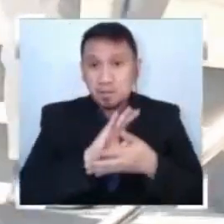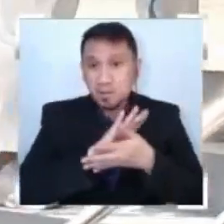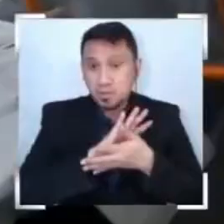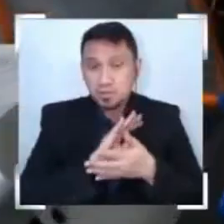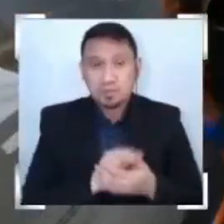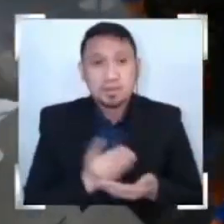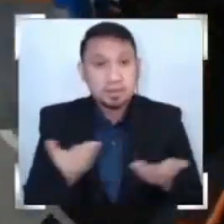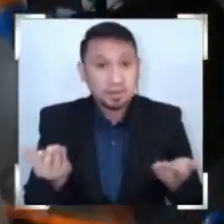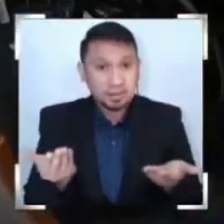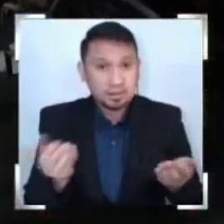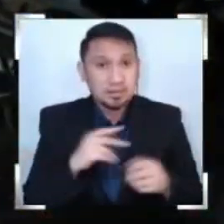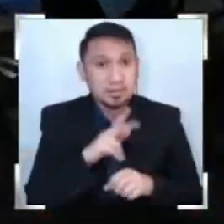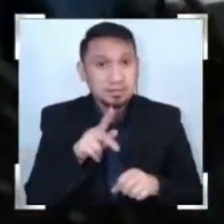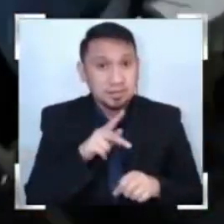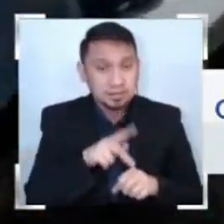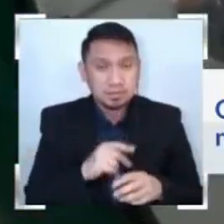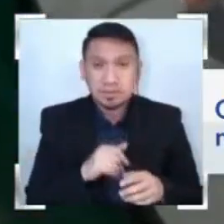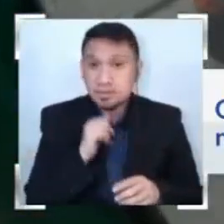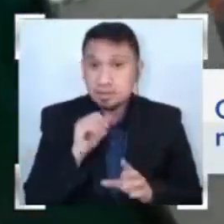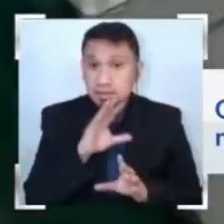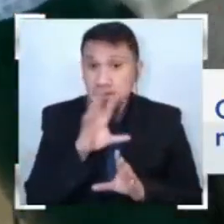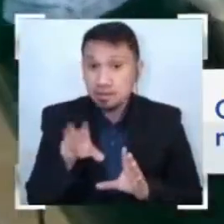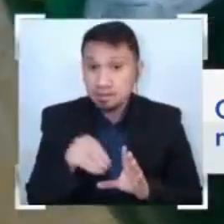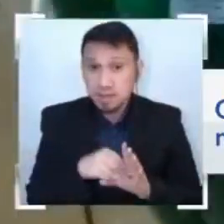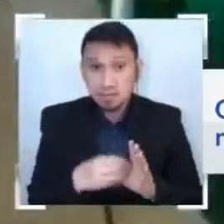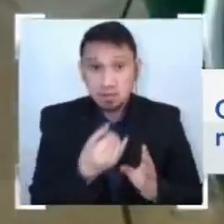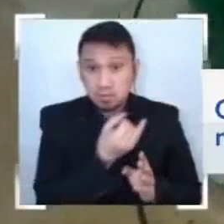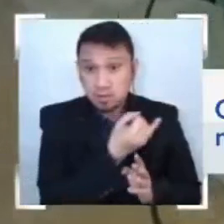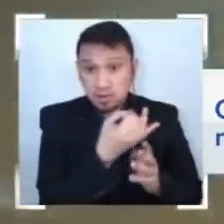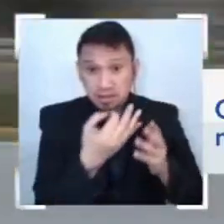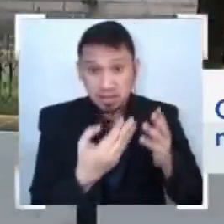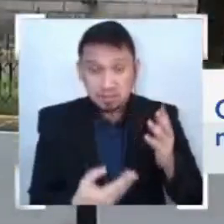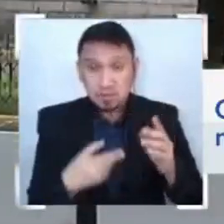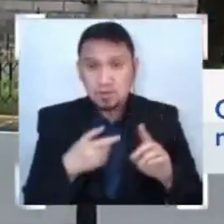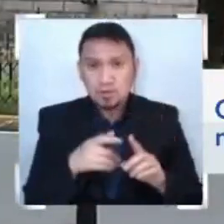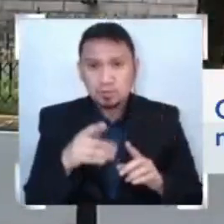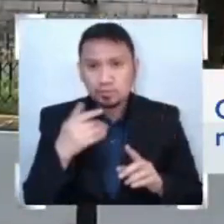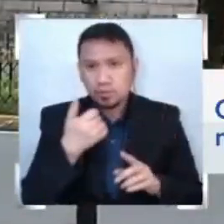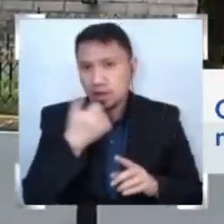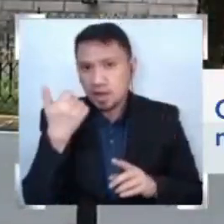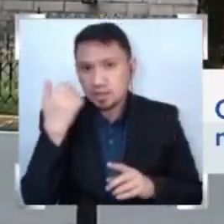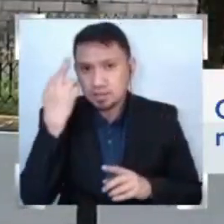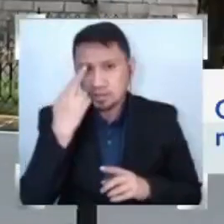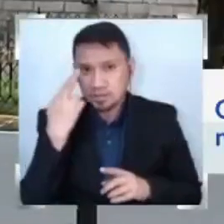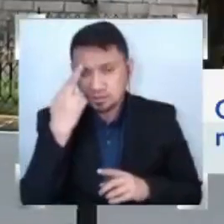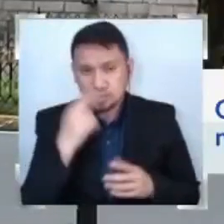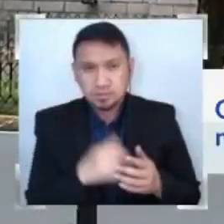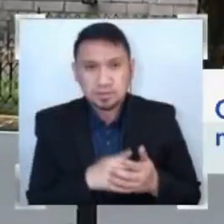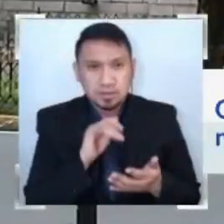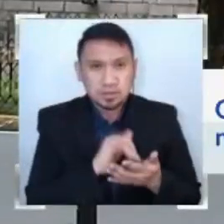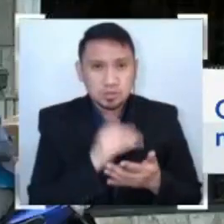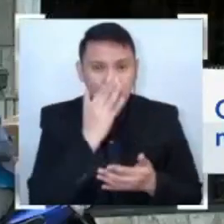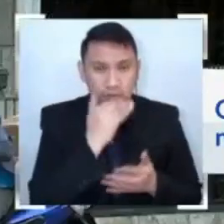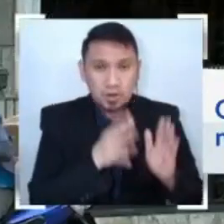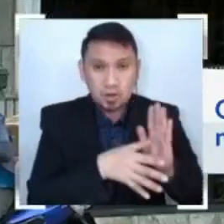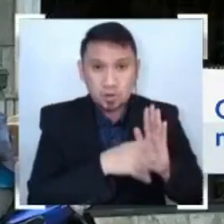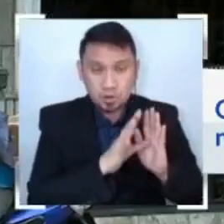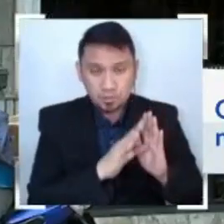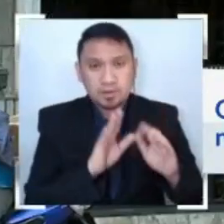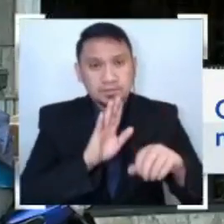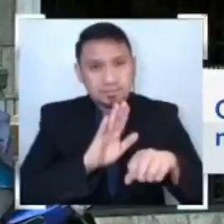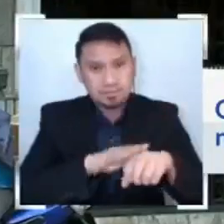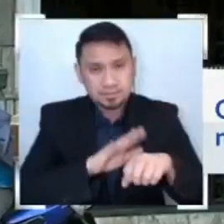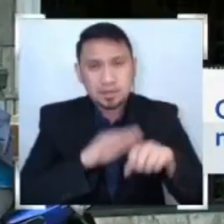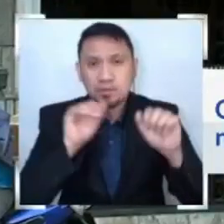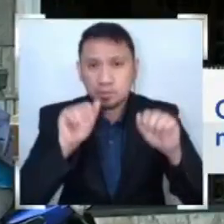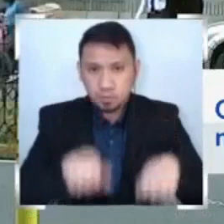Pilipinas. Di pa kasama sa bilang na yan ang mga namatay sa ibang kadahilanan. Kaya naman mismong COMELEC ang nagbibigay babala na maaring marami